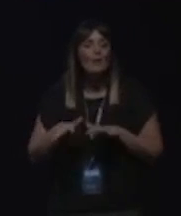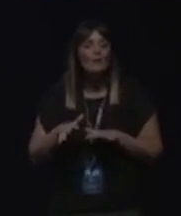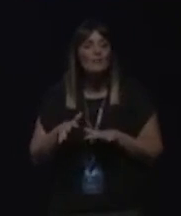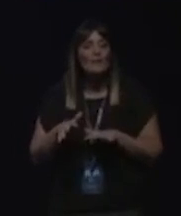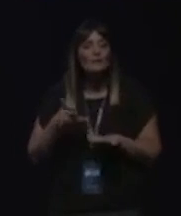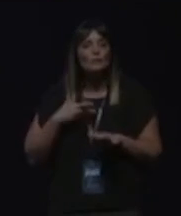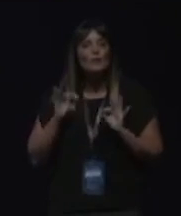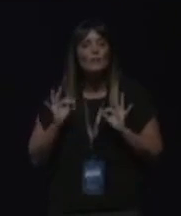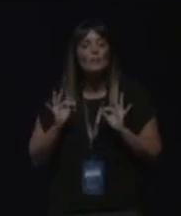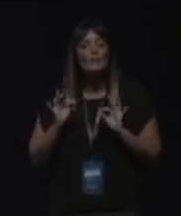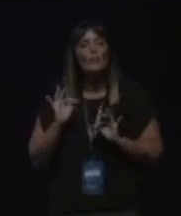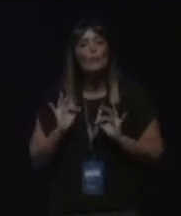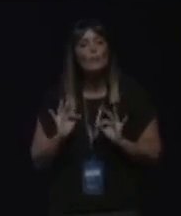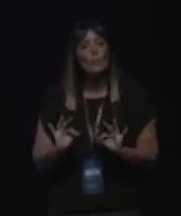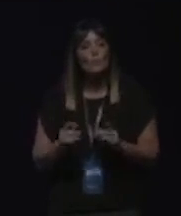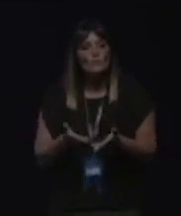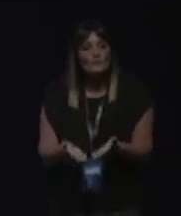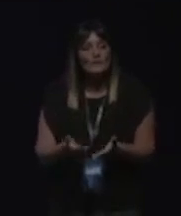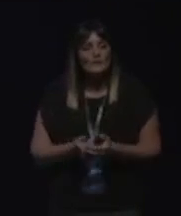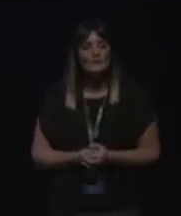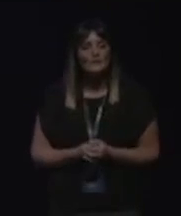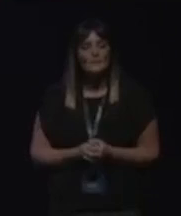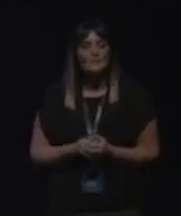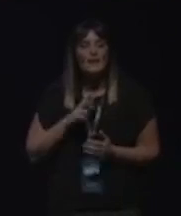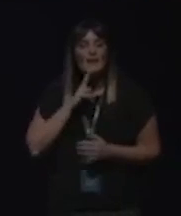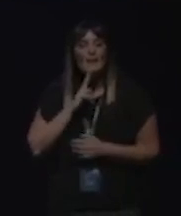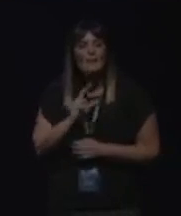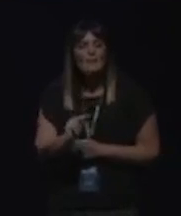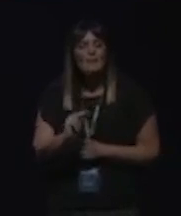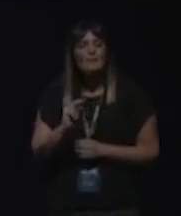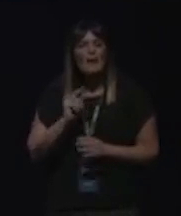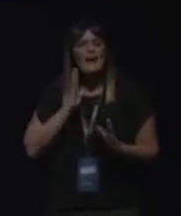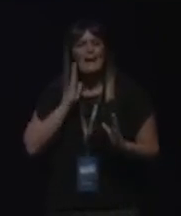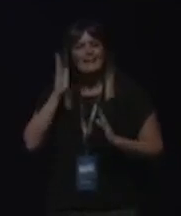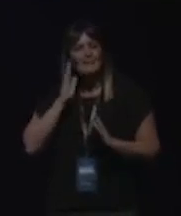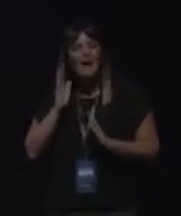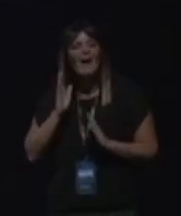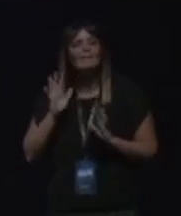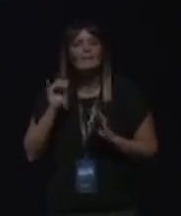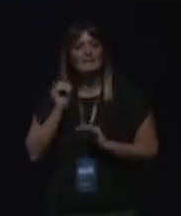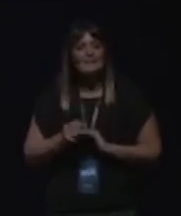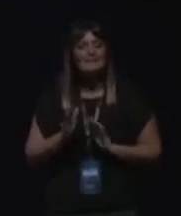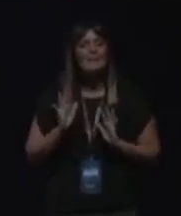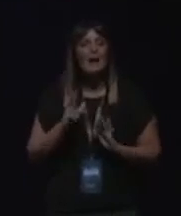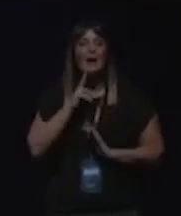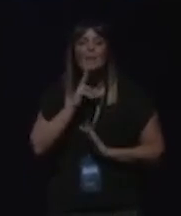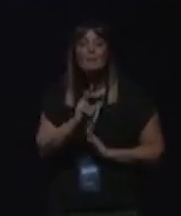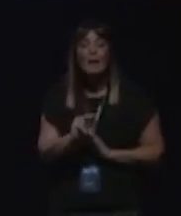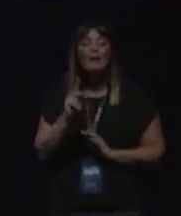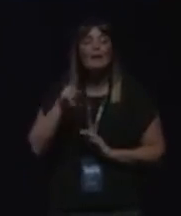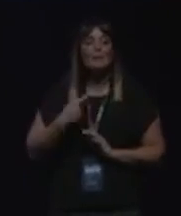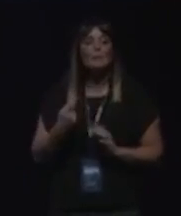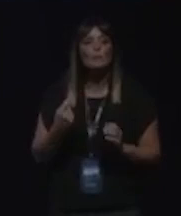Non solo, ma nel parlare di mafie parla di rafforzamento dei controlli,